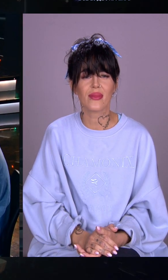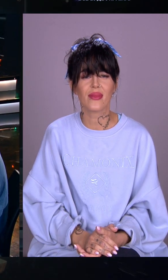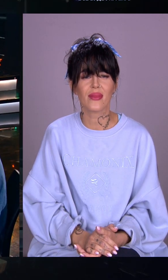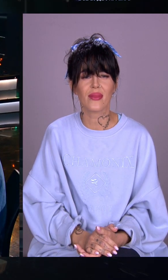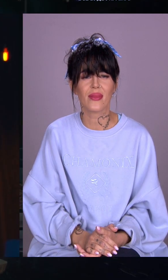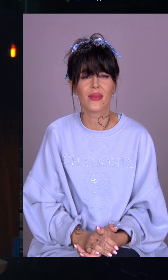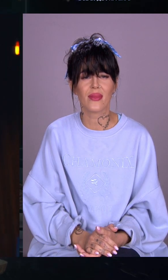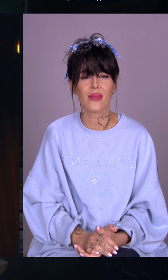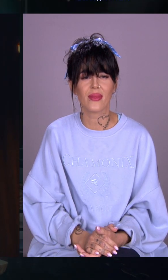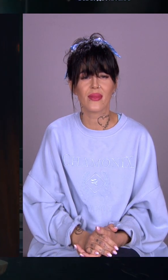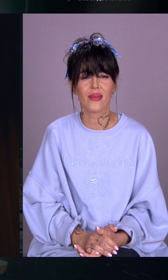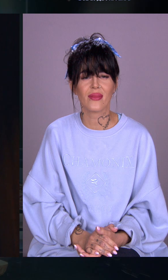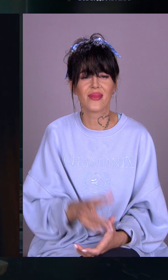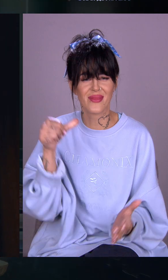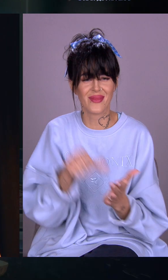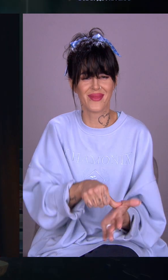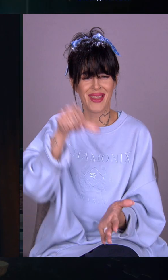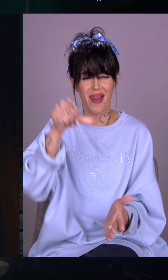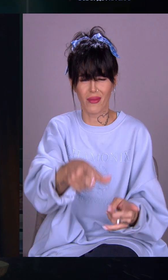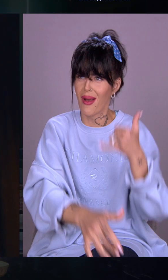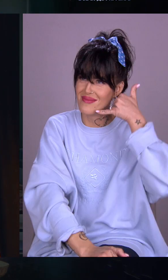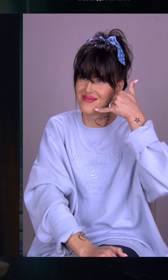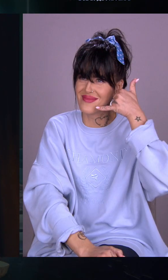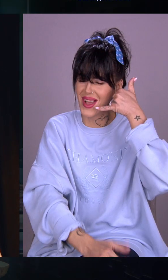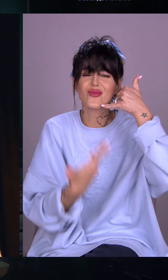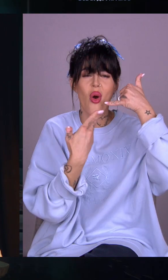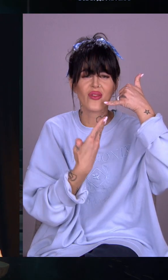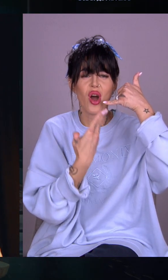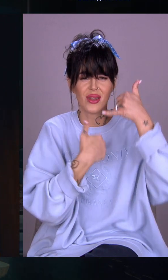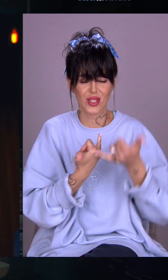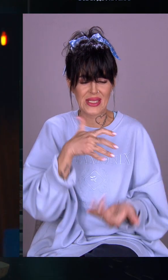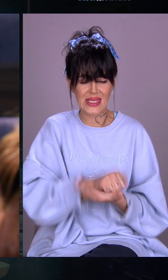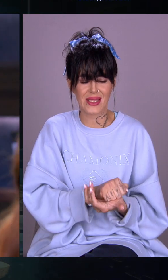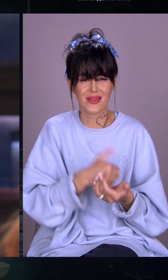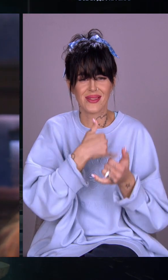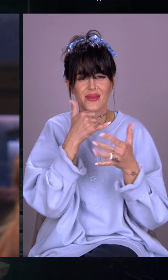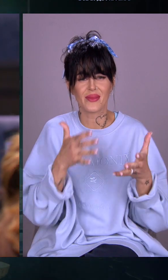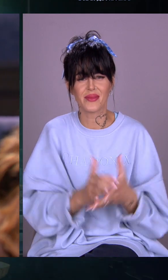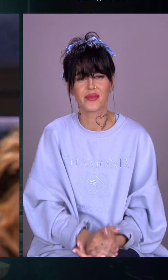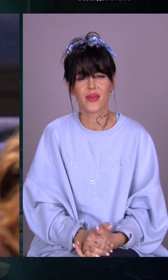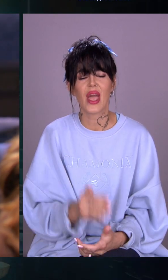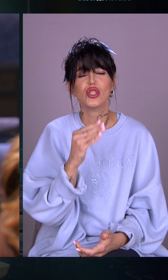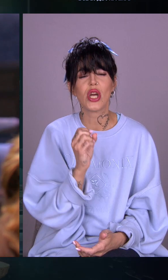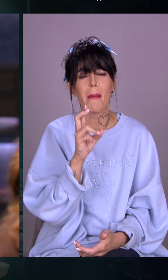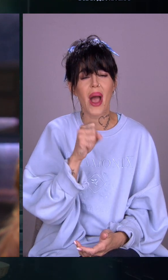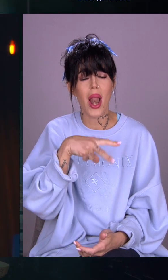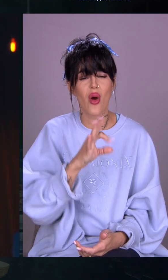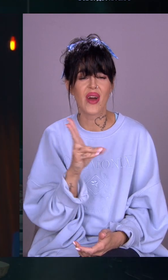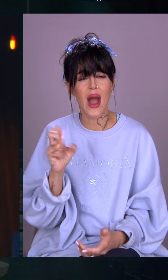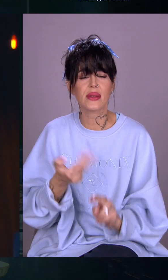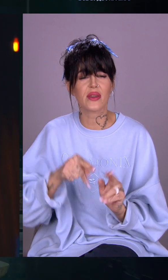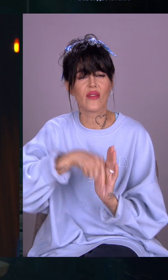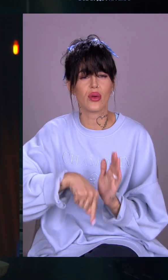розумна людина. Що ви хочете? Ми тут граємо. Ми хочемо, щоб ви сказали, що таке жебаловка. Жебаловка.